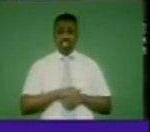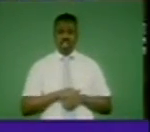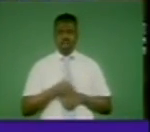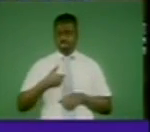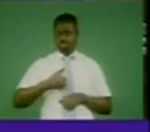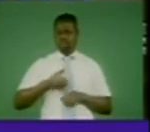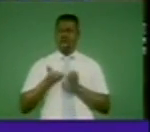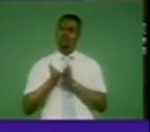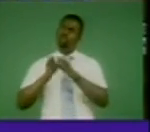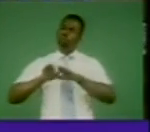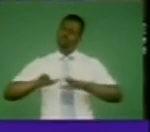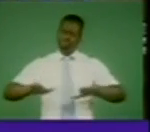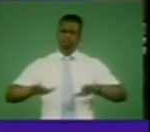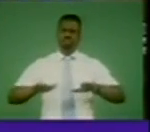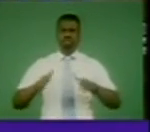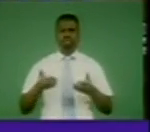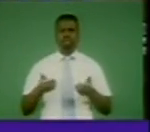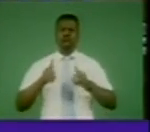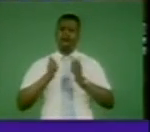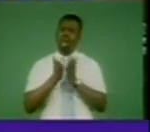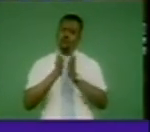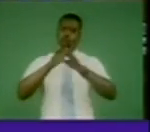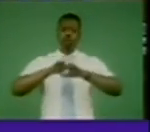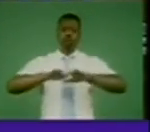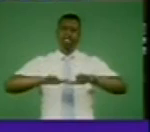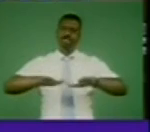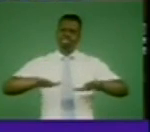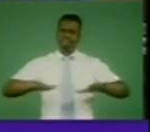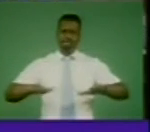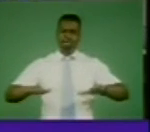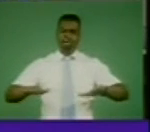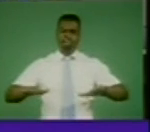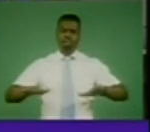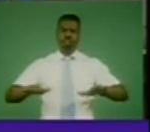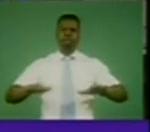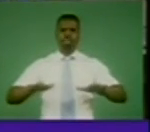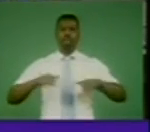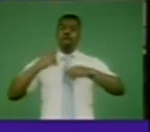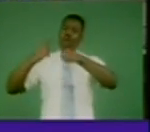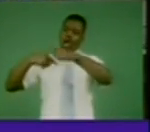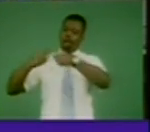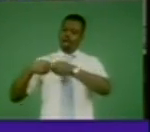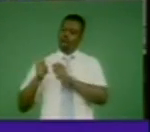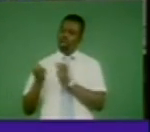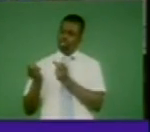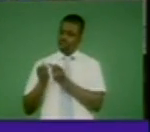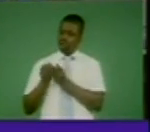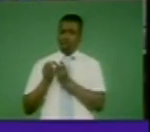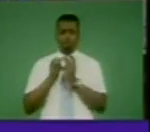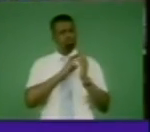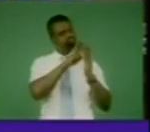naomba utulivu. Tuyasome yote. Sawa sawa. Endelea kama ulivyofanya kwa Zanzibar.